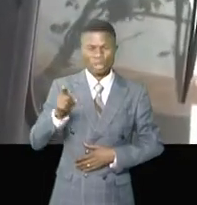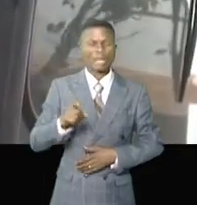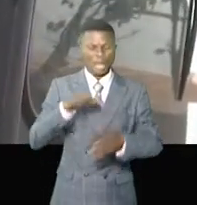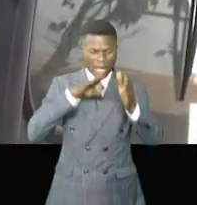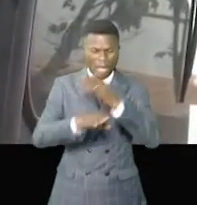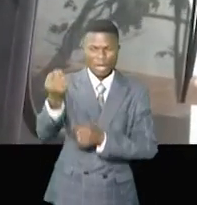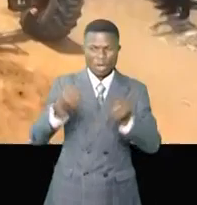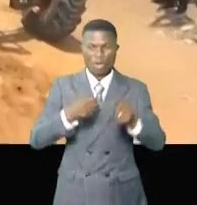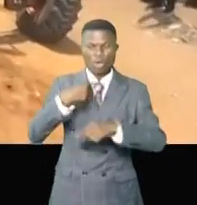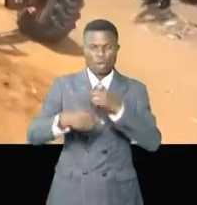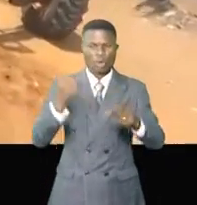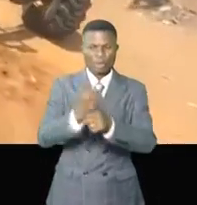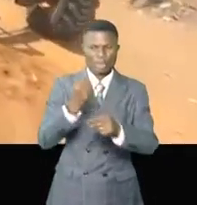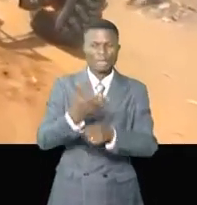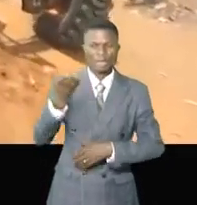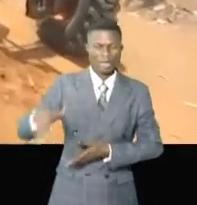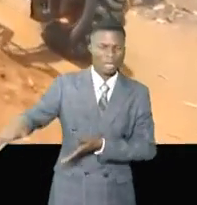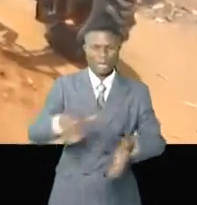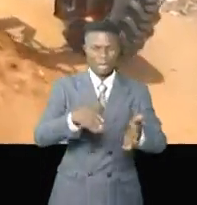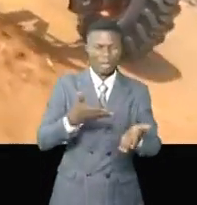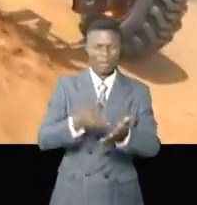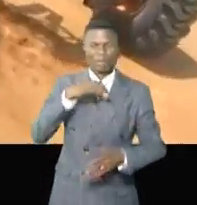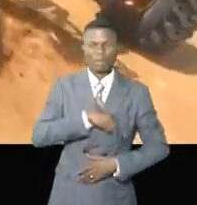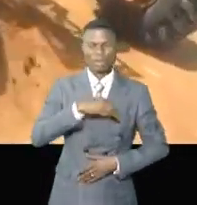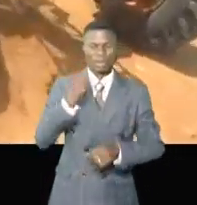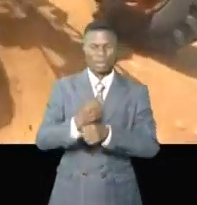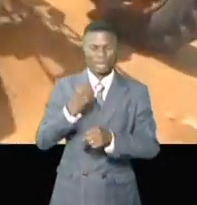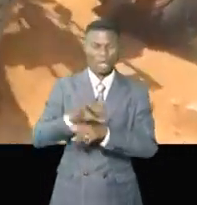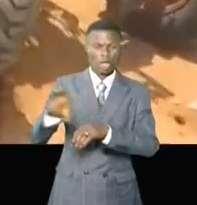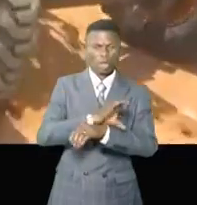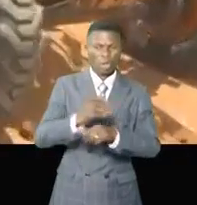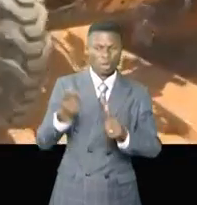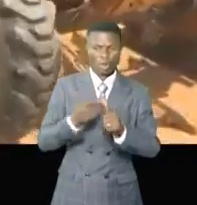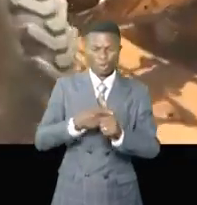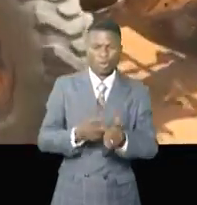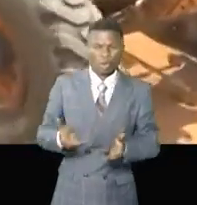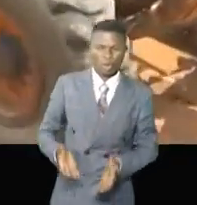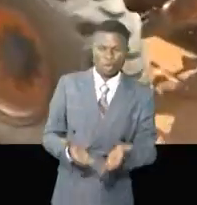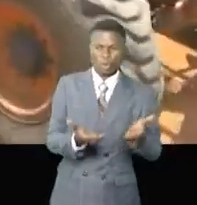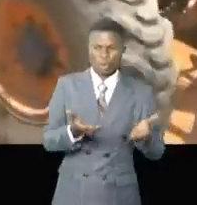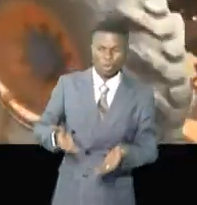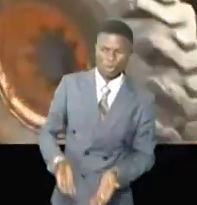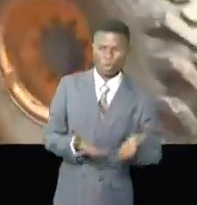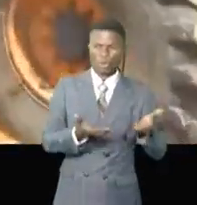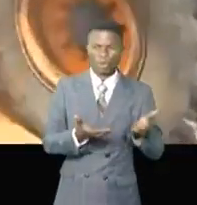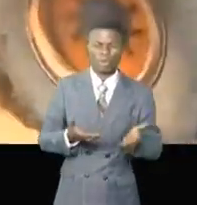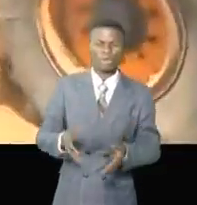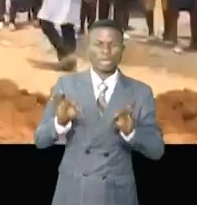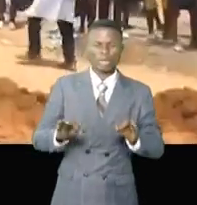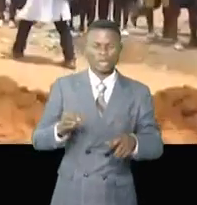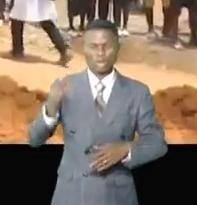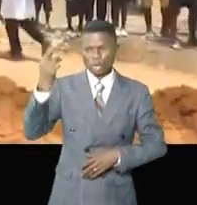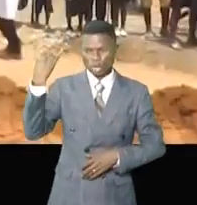lancer les travaux d'entretien de l'avenue de la mission. Travaux qui s'occupent des rechargements des couches de roulement par des terres